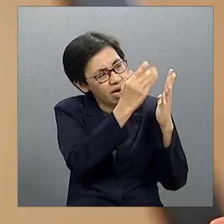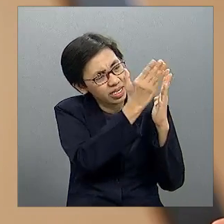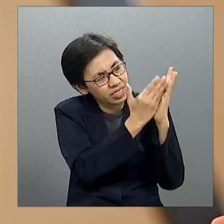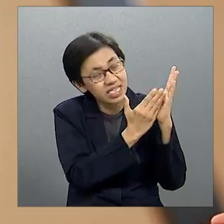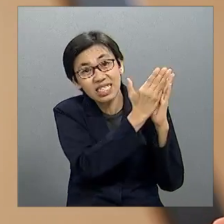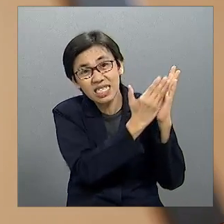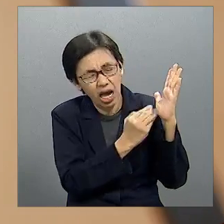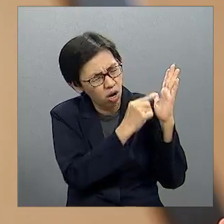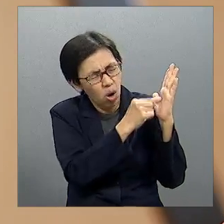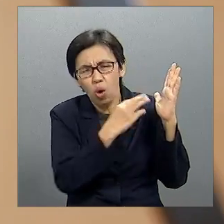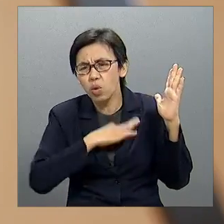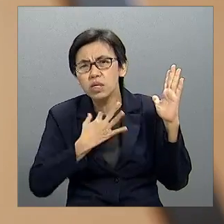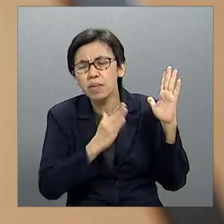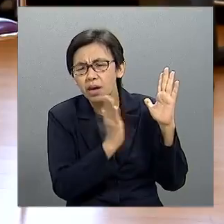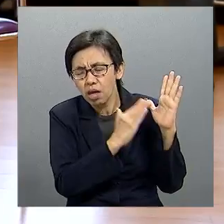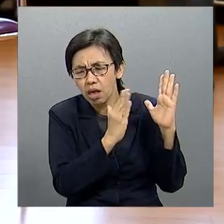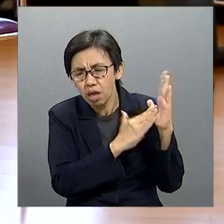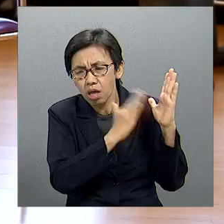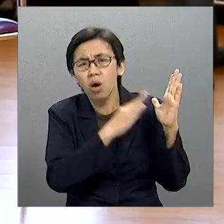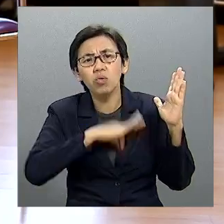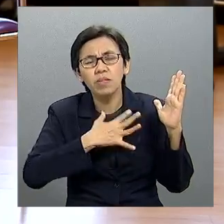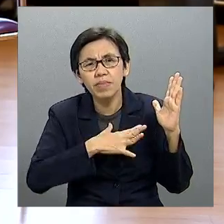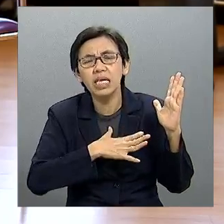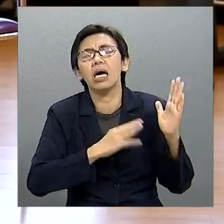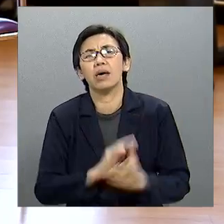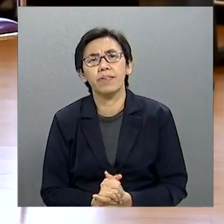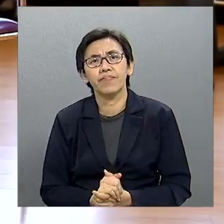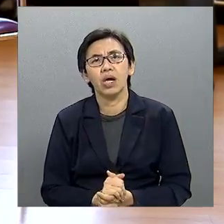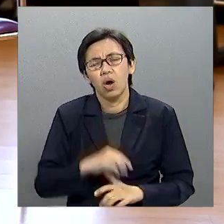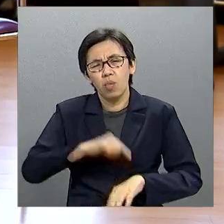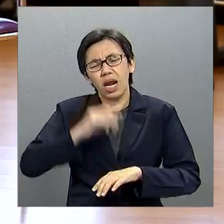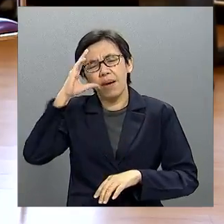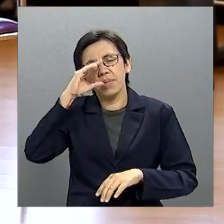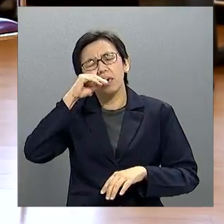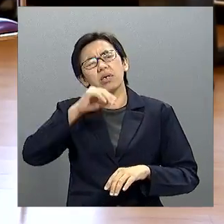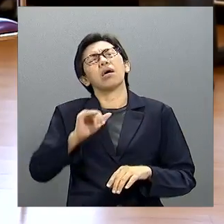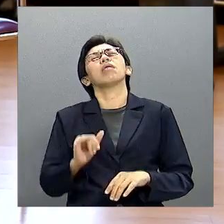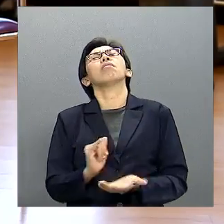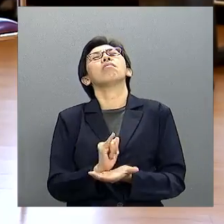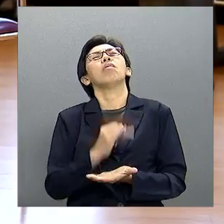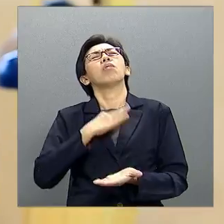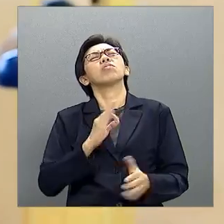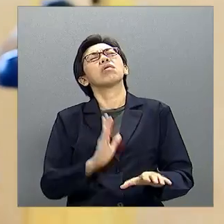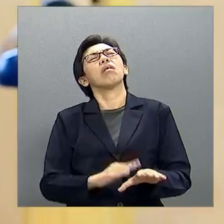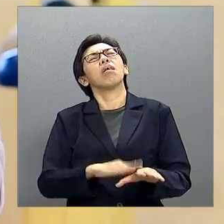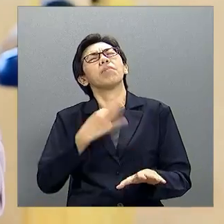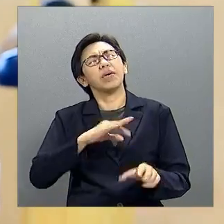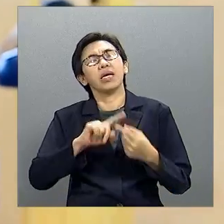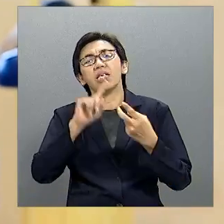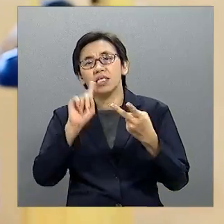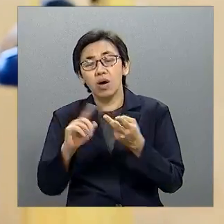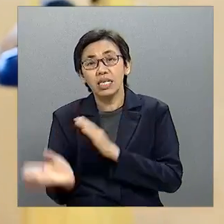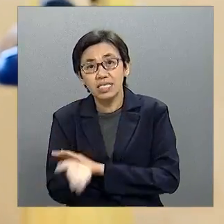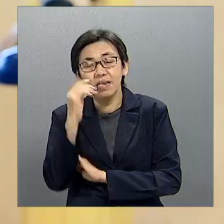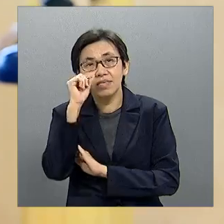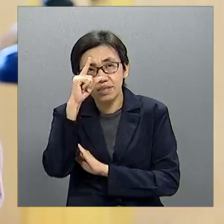างนะครับนะโดยเฉพาะช่วงเวลากลางคืนนะครับแล้วก็ช่วงตอนเช้าหลังตื่นนอนนะครับสังเกตว่าคนที่เป็นในกลุ่มระยะ